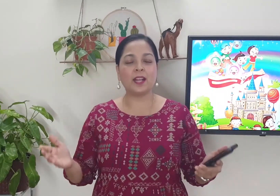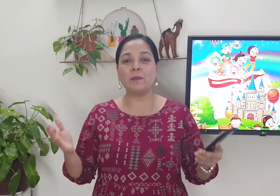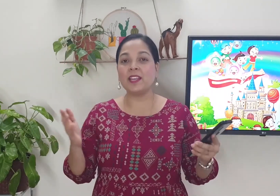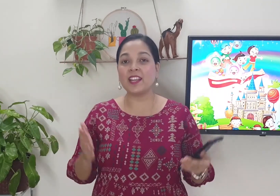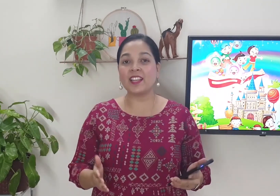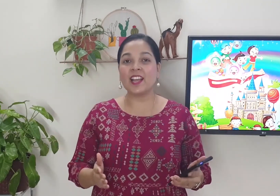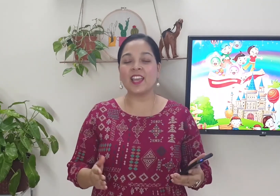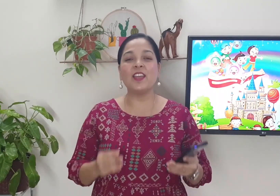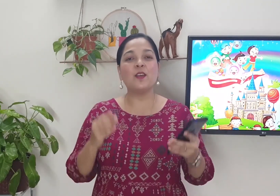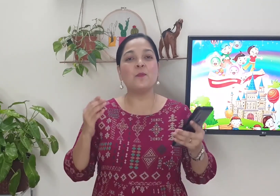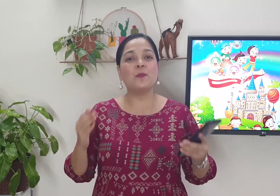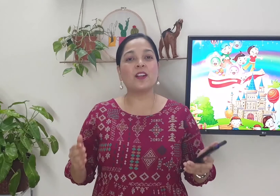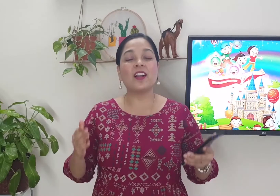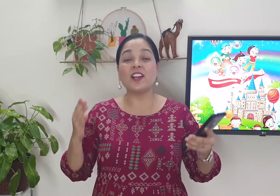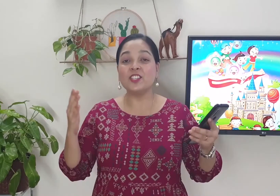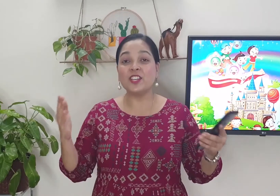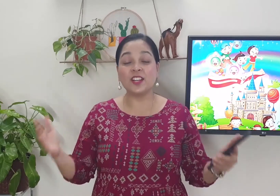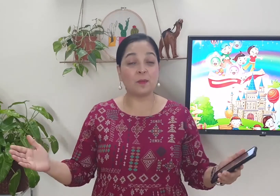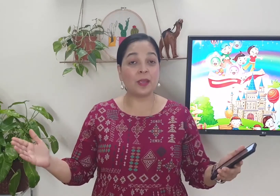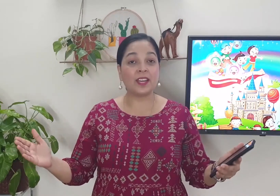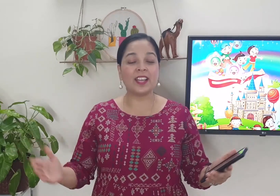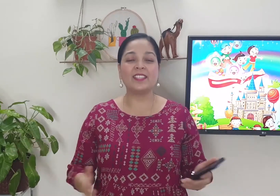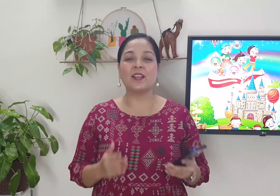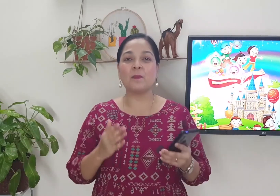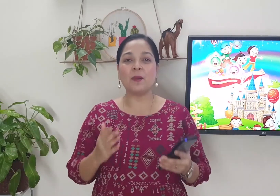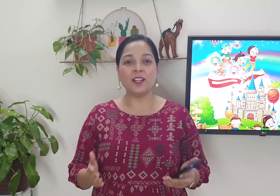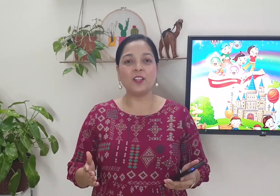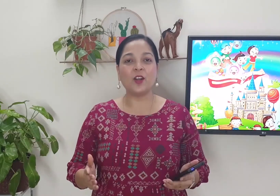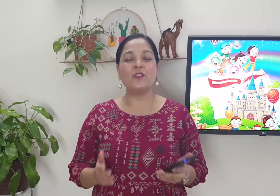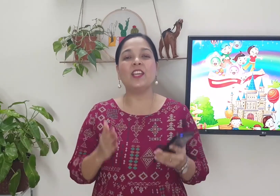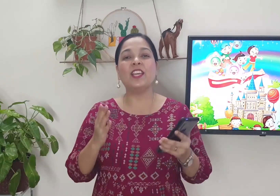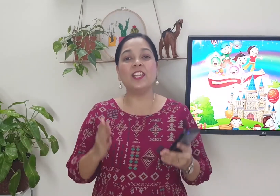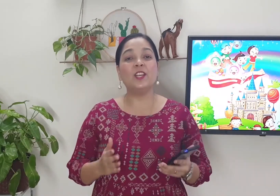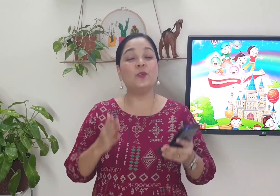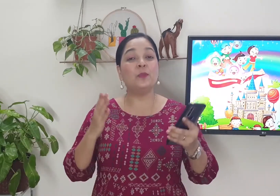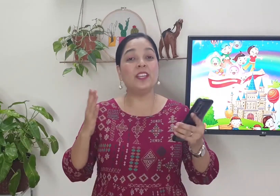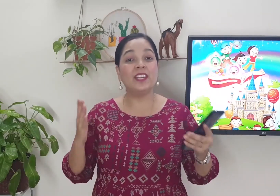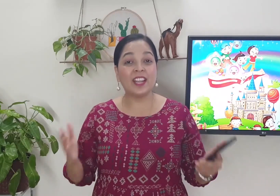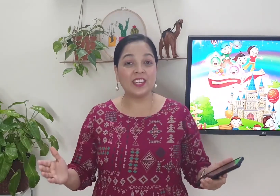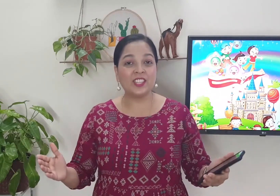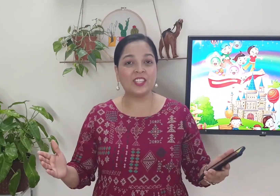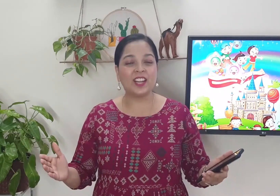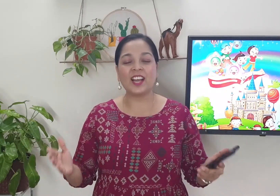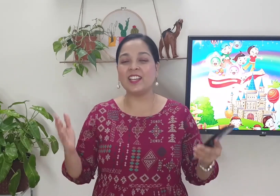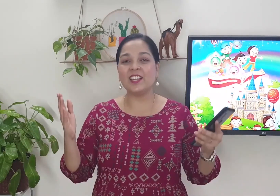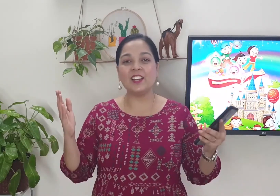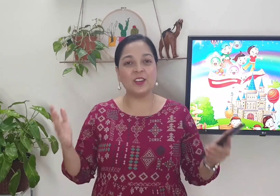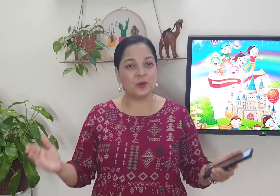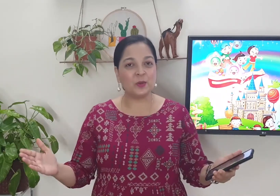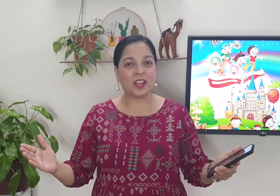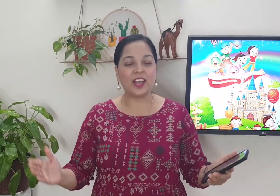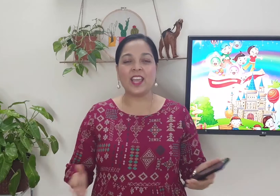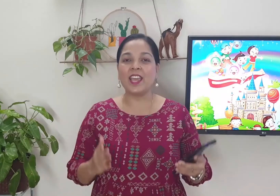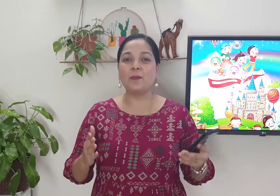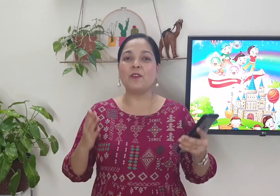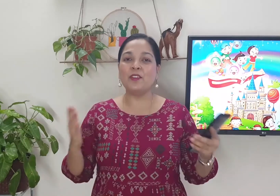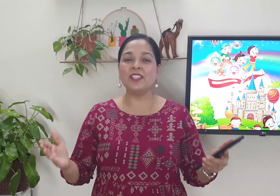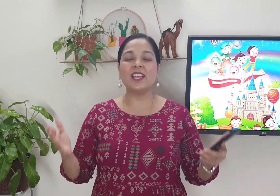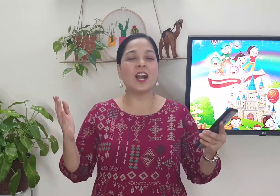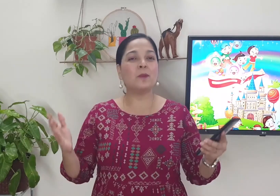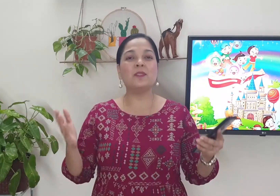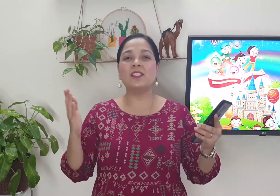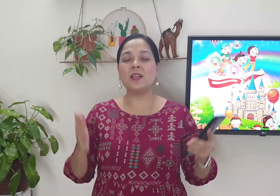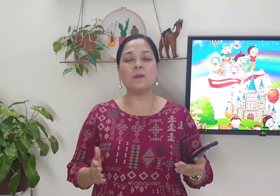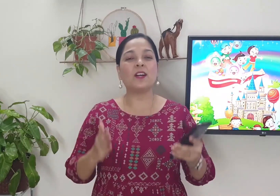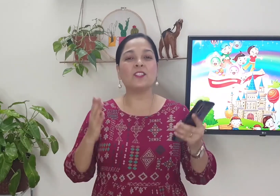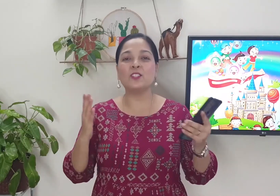आपला मेचा महिना कुठला आहे? प्रकाशाचा, द मंथ ऑफ इल्युमिनेशन. हालेलुया. परत